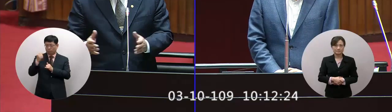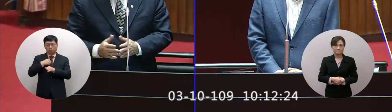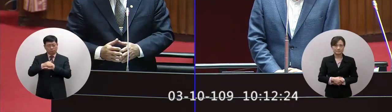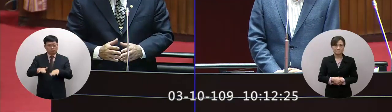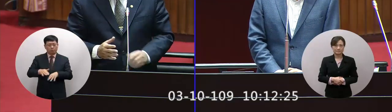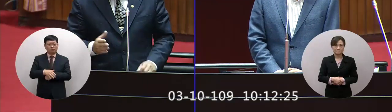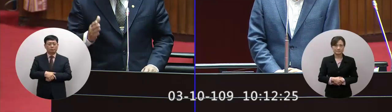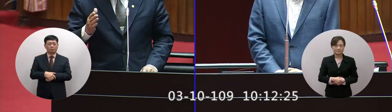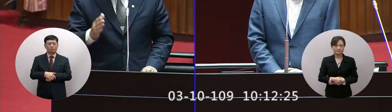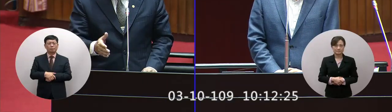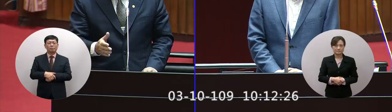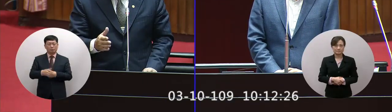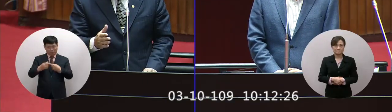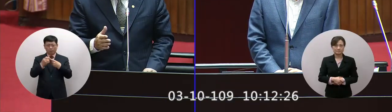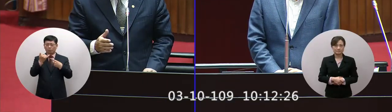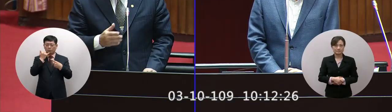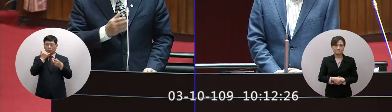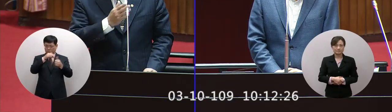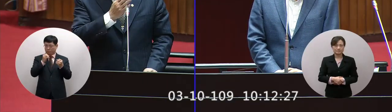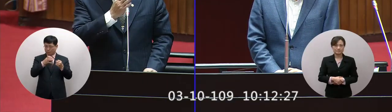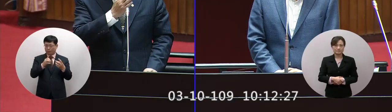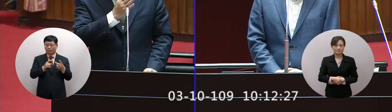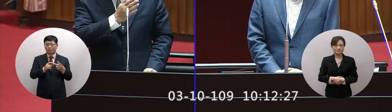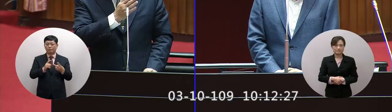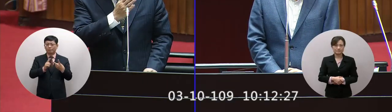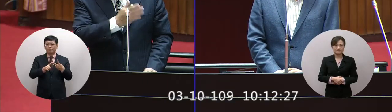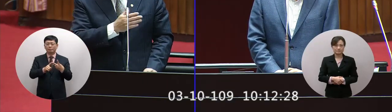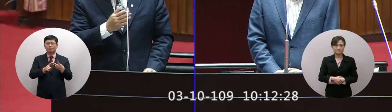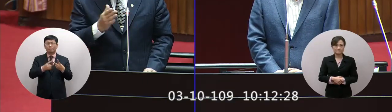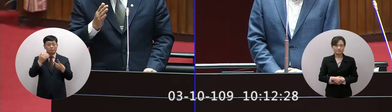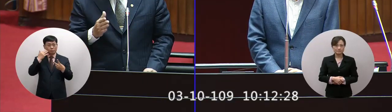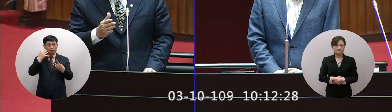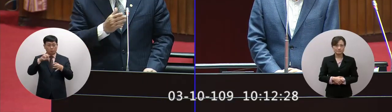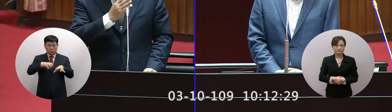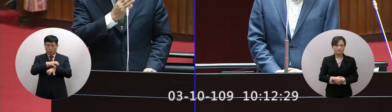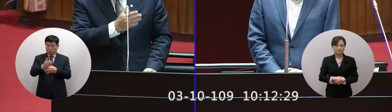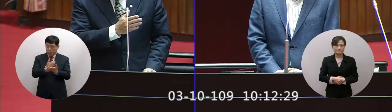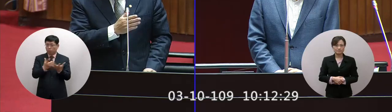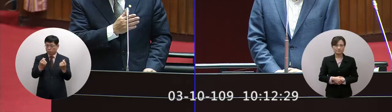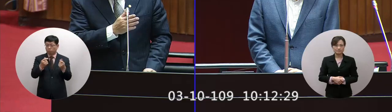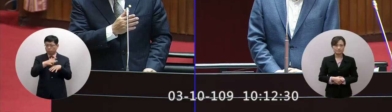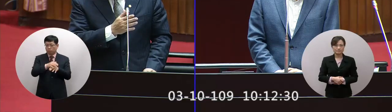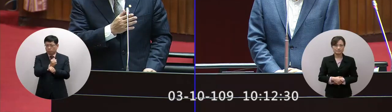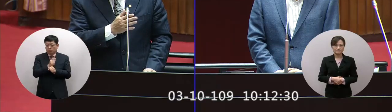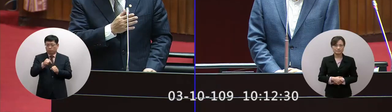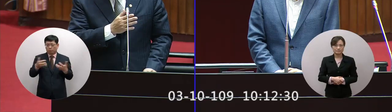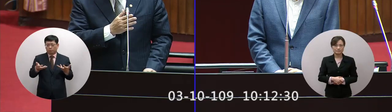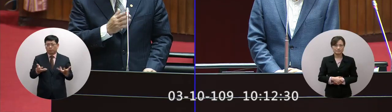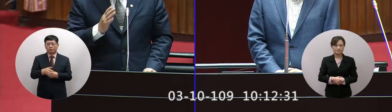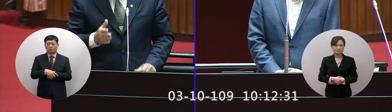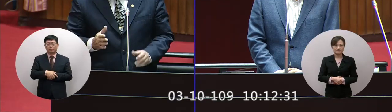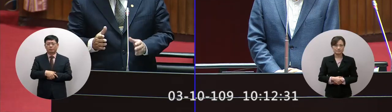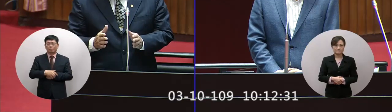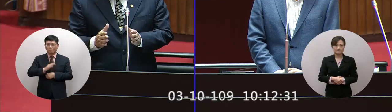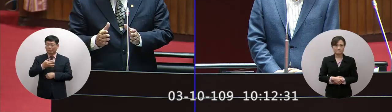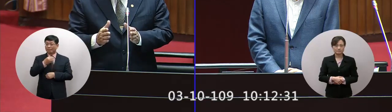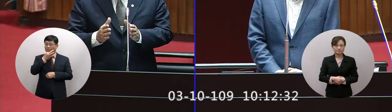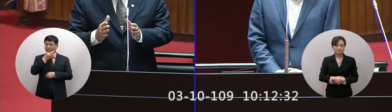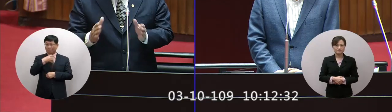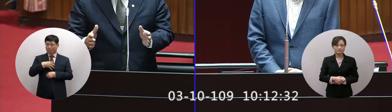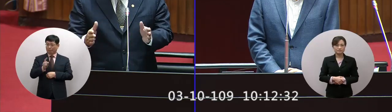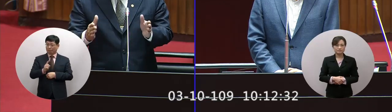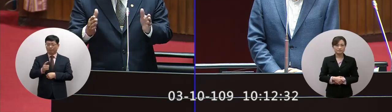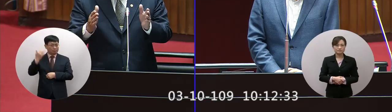安宁的部分。我想一个是我们可以跟他们谈，那在环评的部分，其实我们也会去注意这个部分，但是比较怕的是